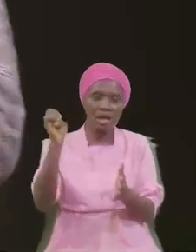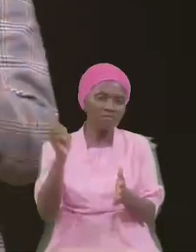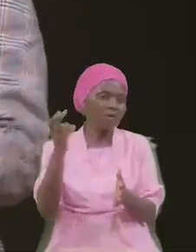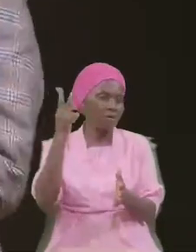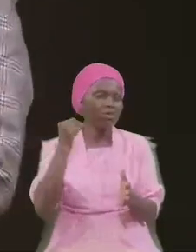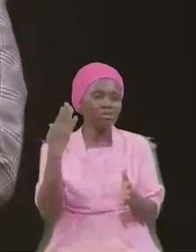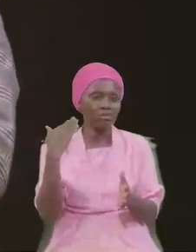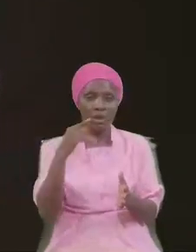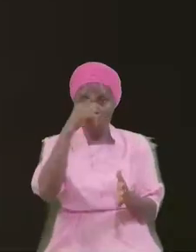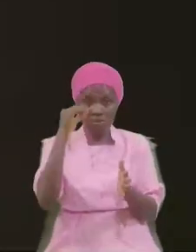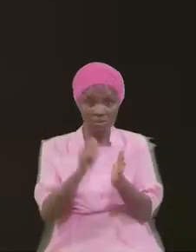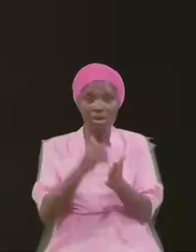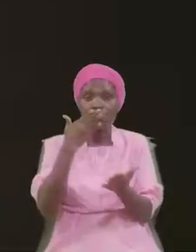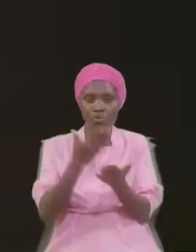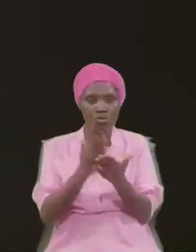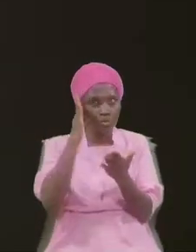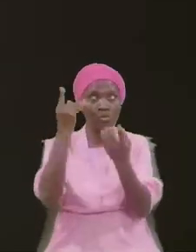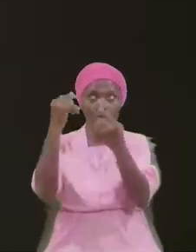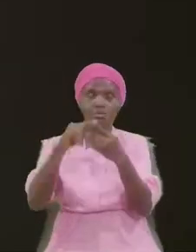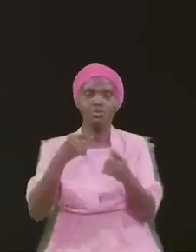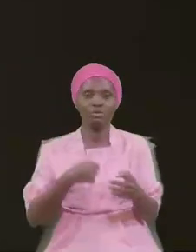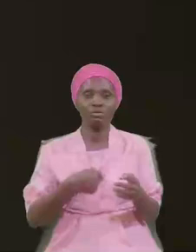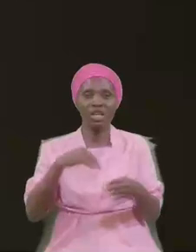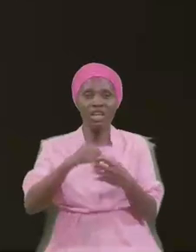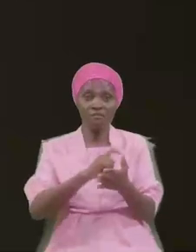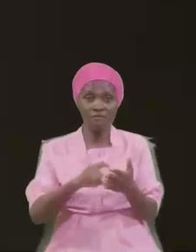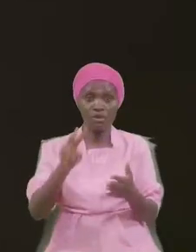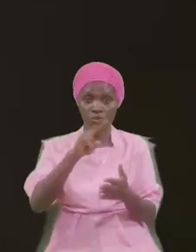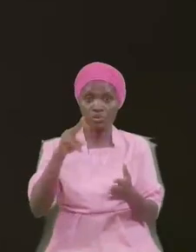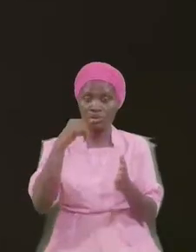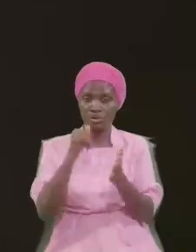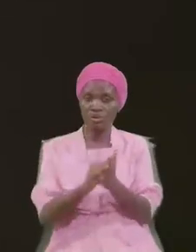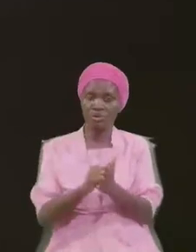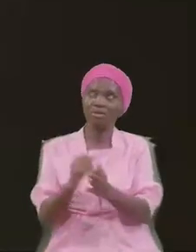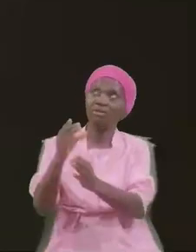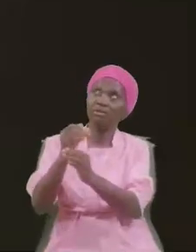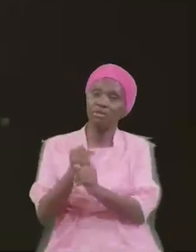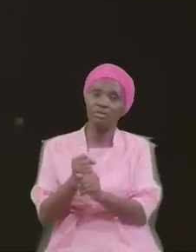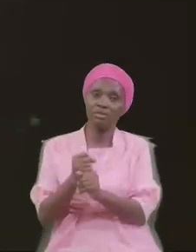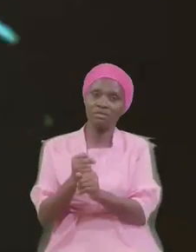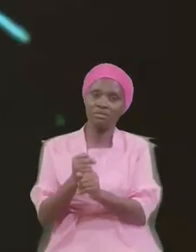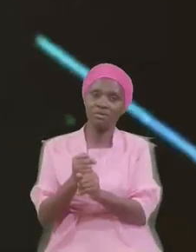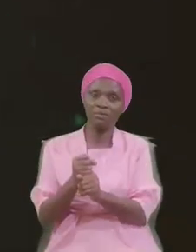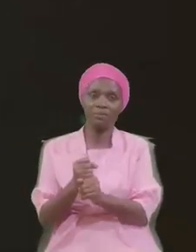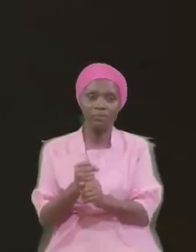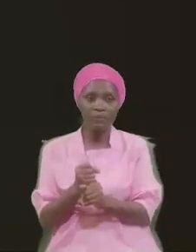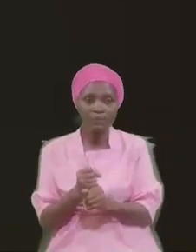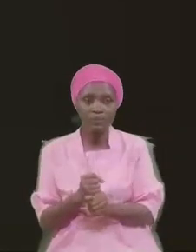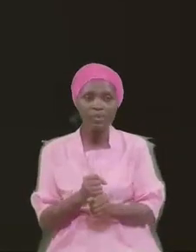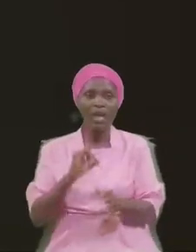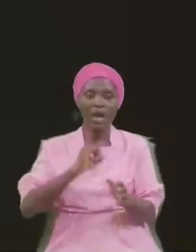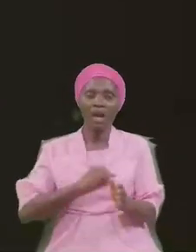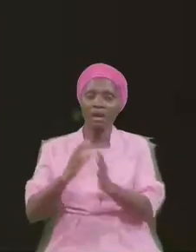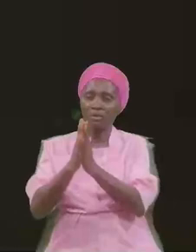je jouirai ainsi du bonheur. Verset 22. Reçois de sa bouche